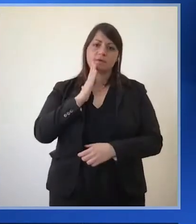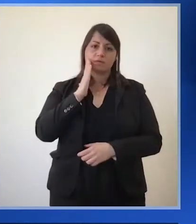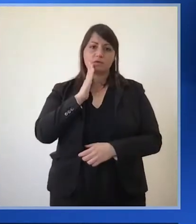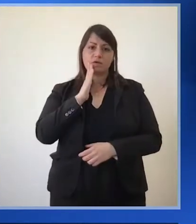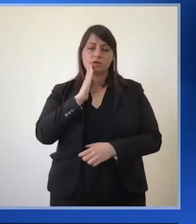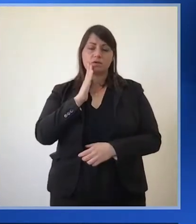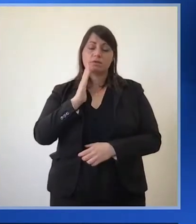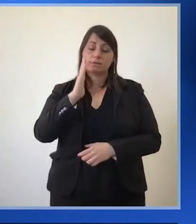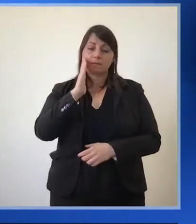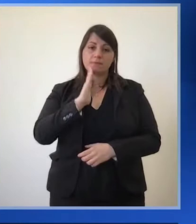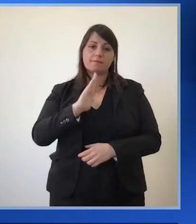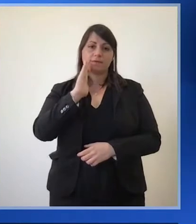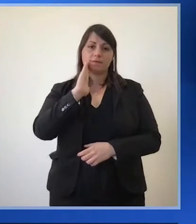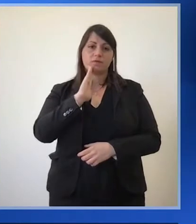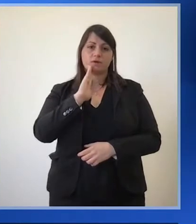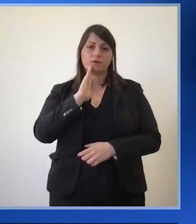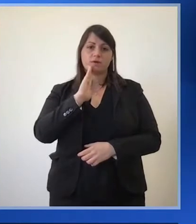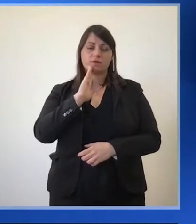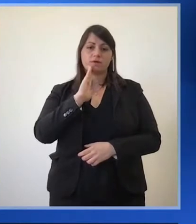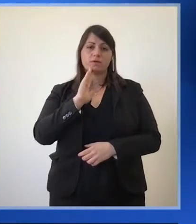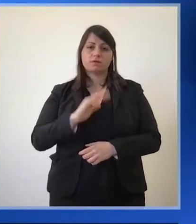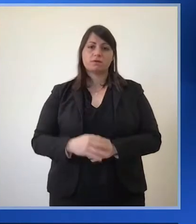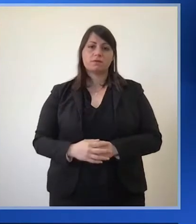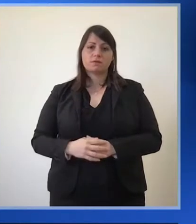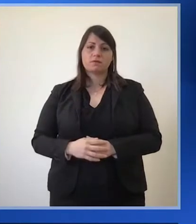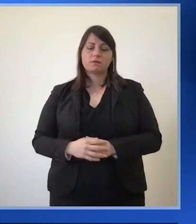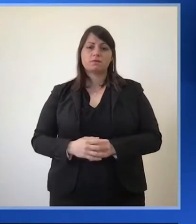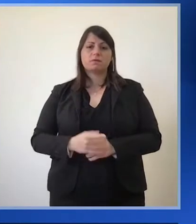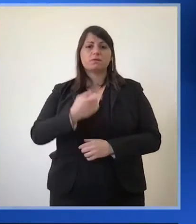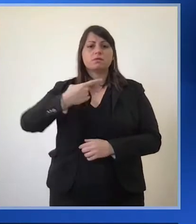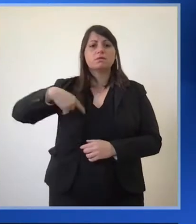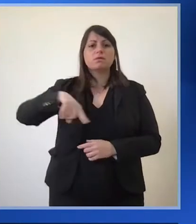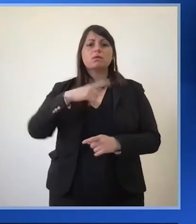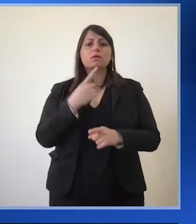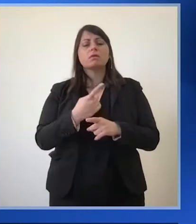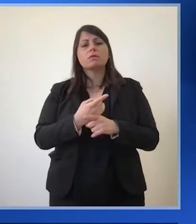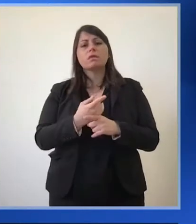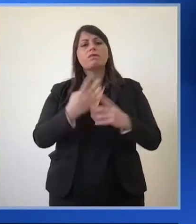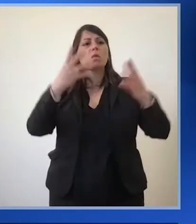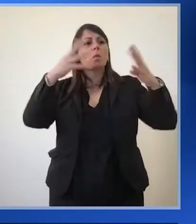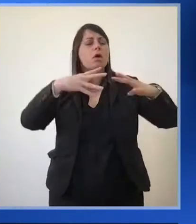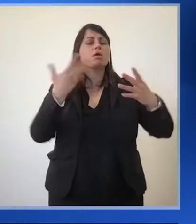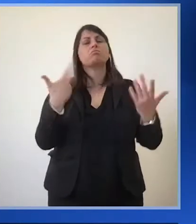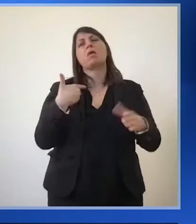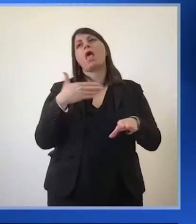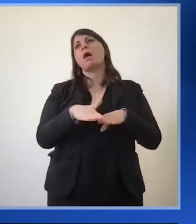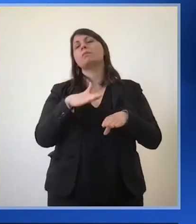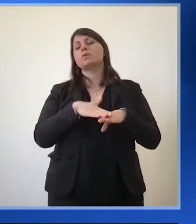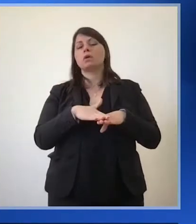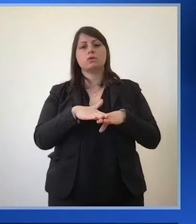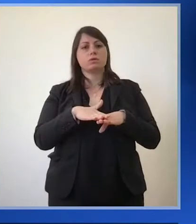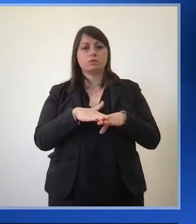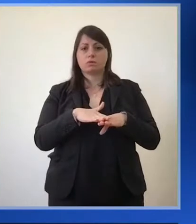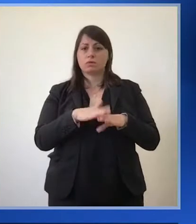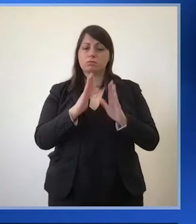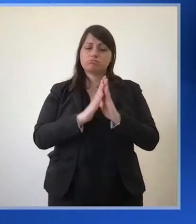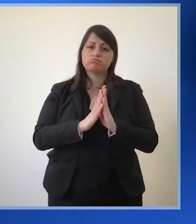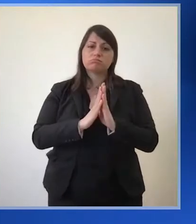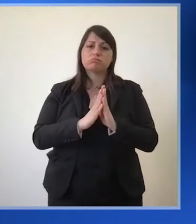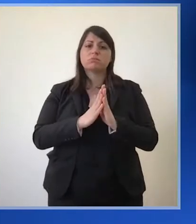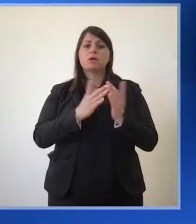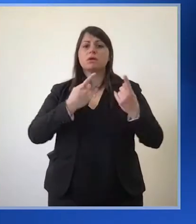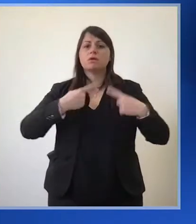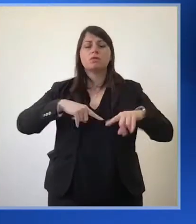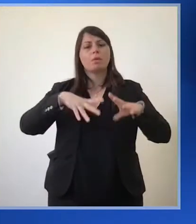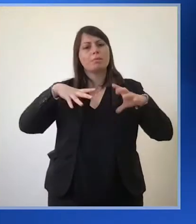Per favore, non abituiamoci alla guerra. Impegniamoci tutti a chiedere a gran